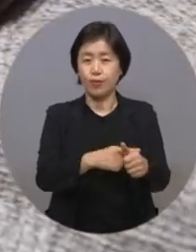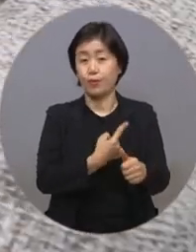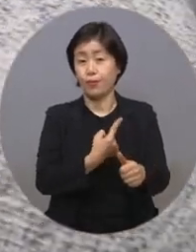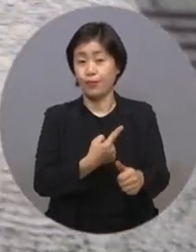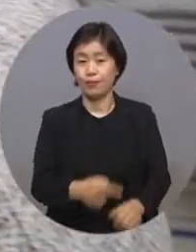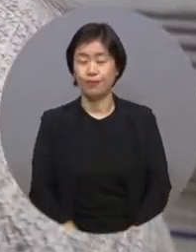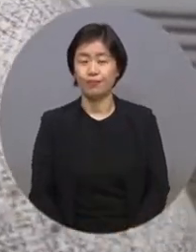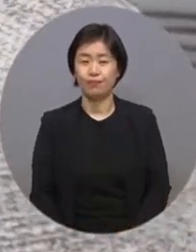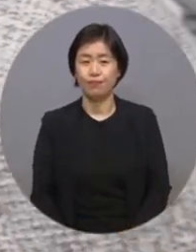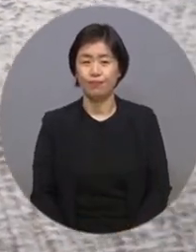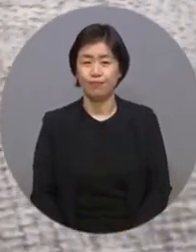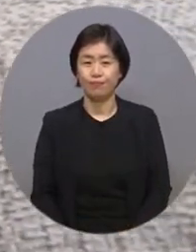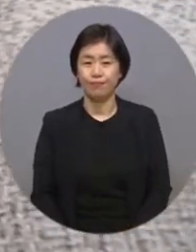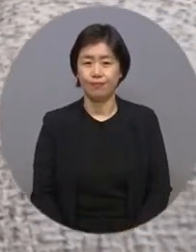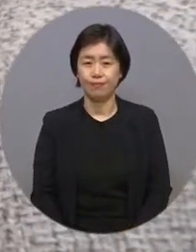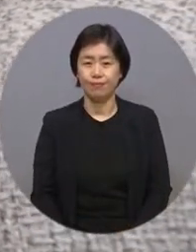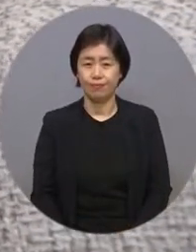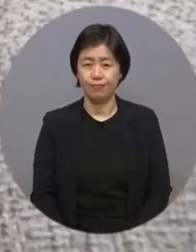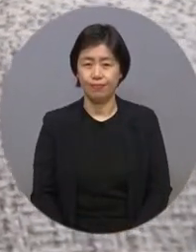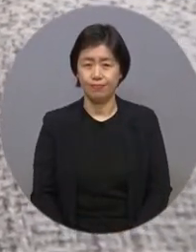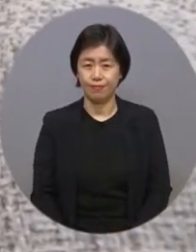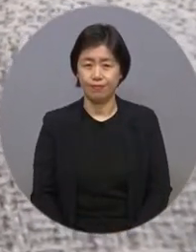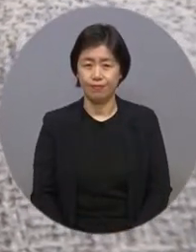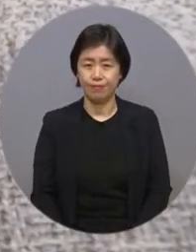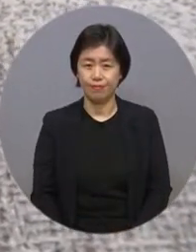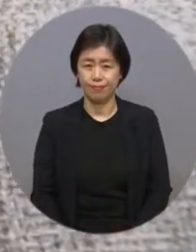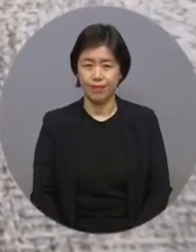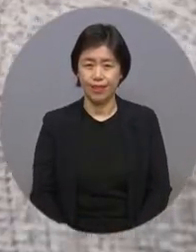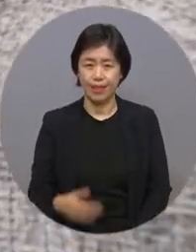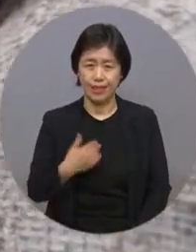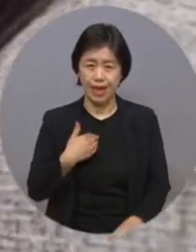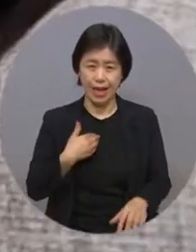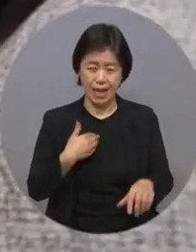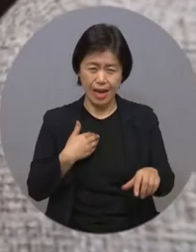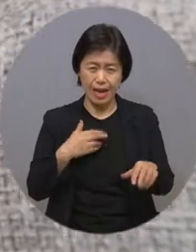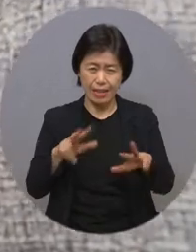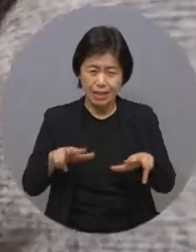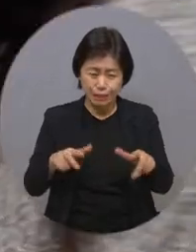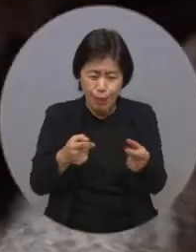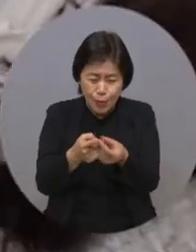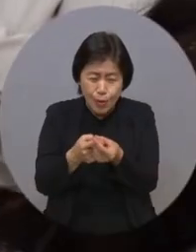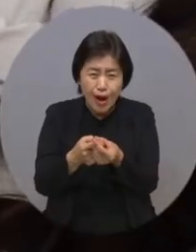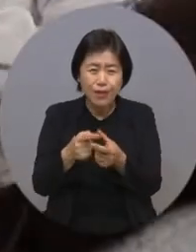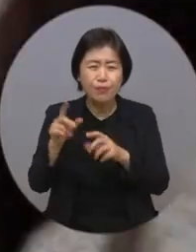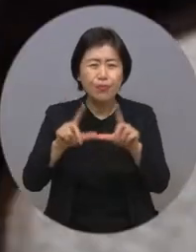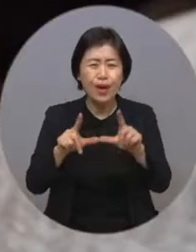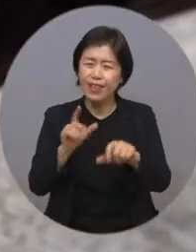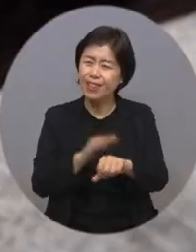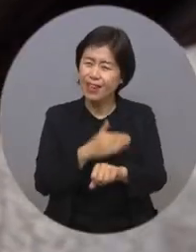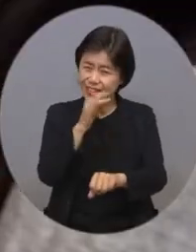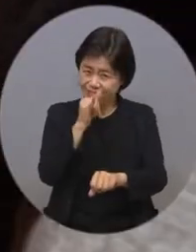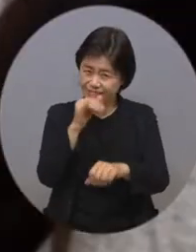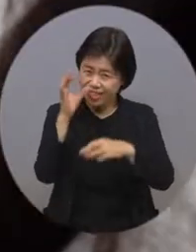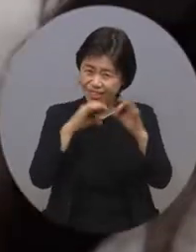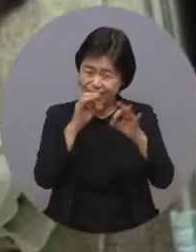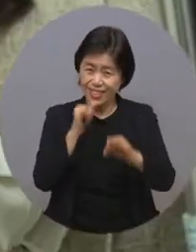그리고, 아, 짚는 방법은 방금 잘못됐어요. 그렇죠? 네, 맞습니다. 처음 저희